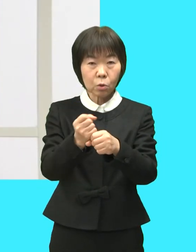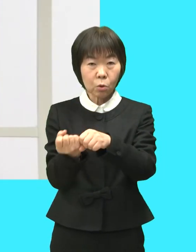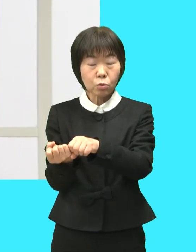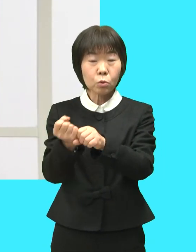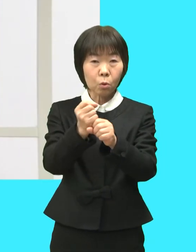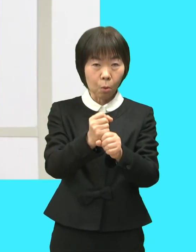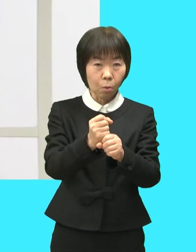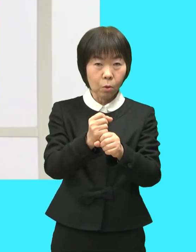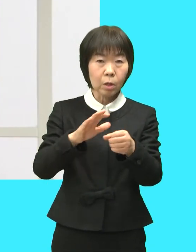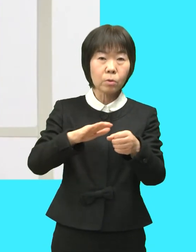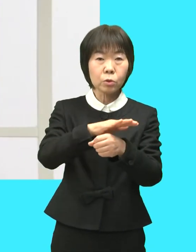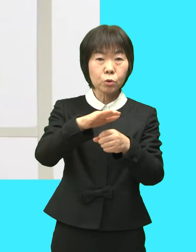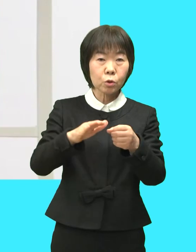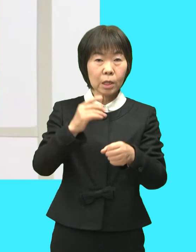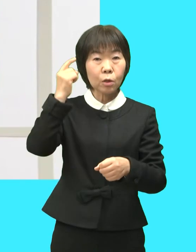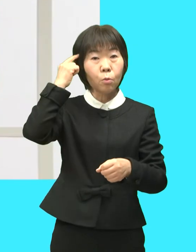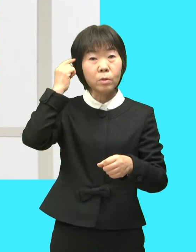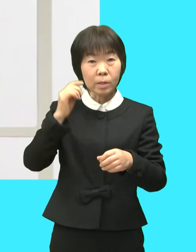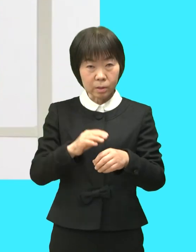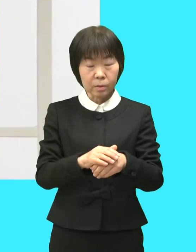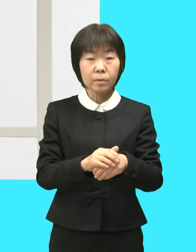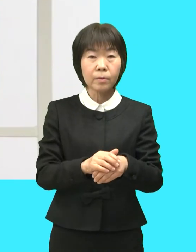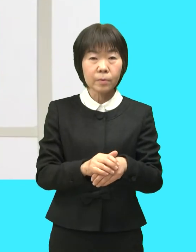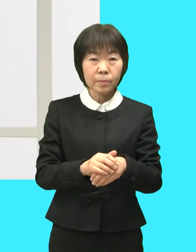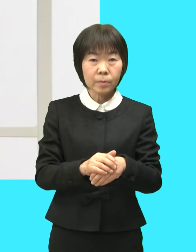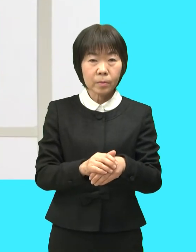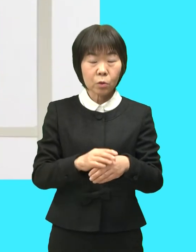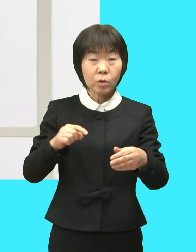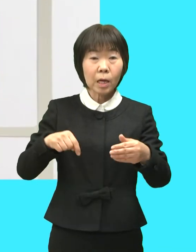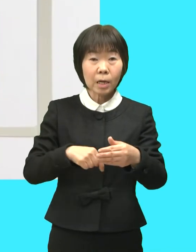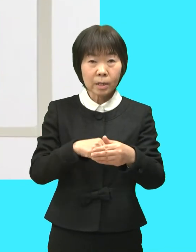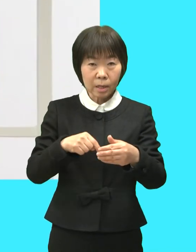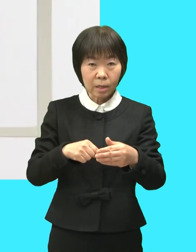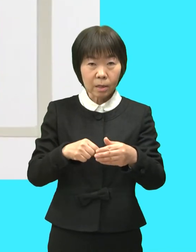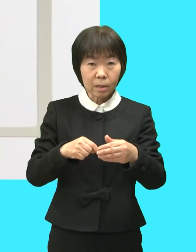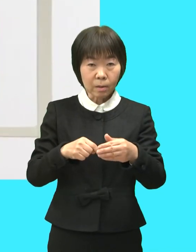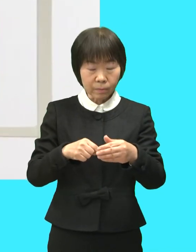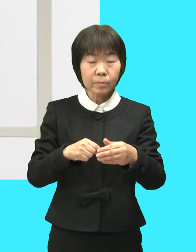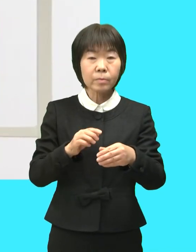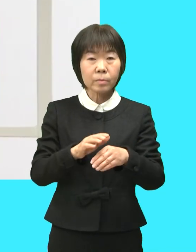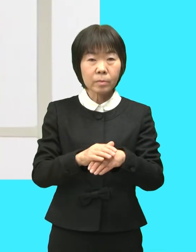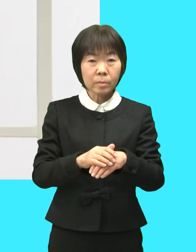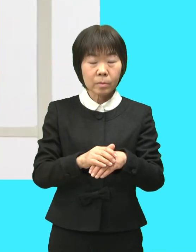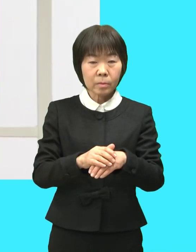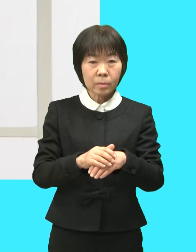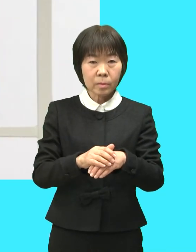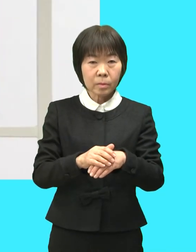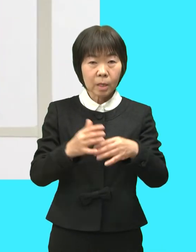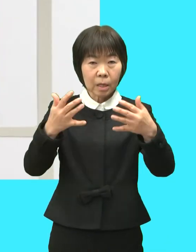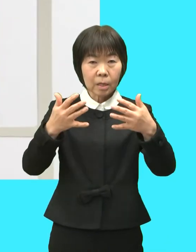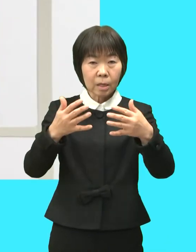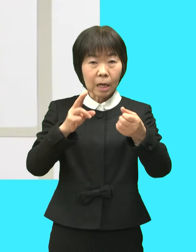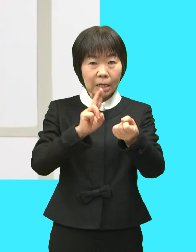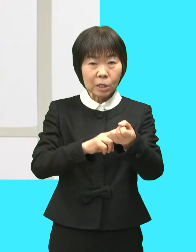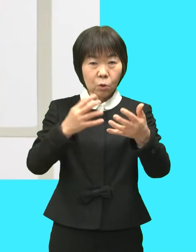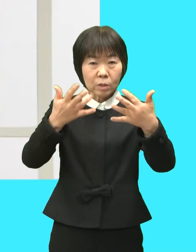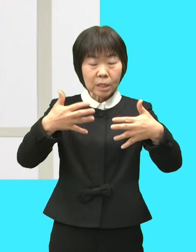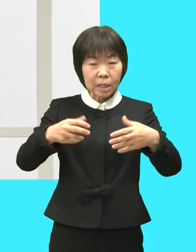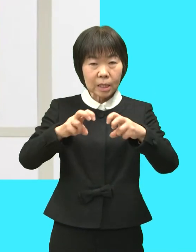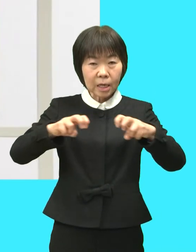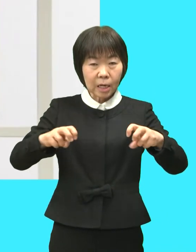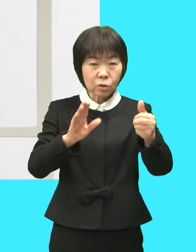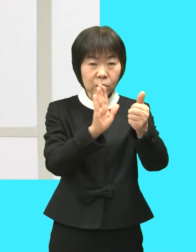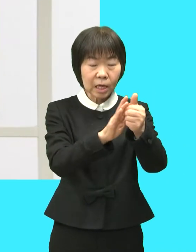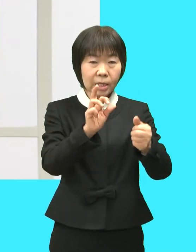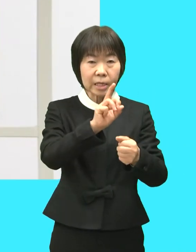もかなり重要なウェイトを進めてくるのかなと思います。でその中で今日の報道でもありましたけれども、医療機器開発支援センターについ